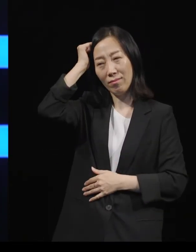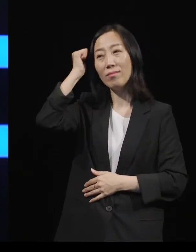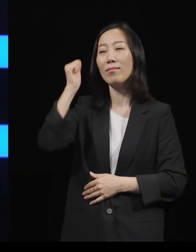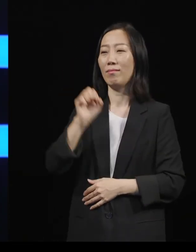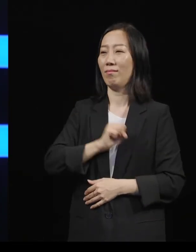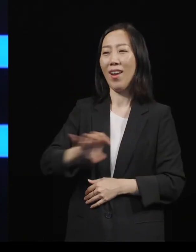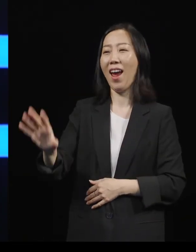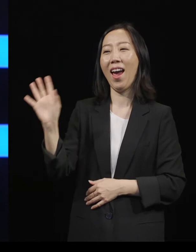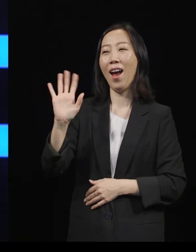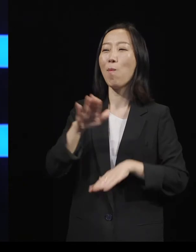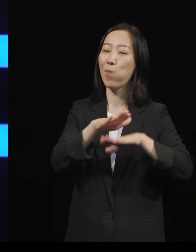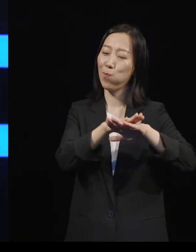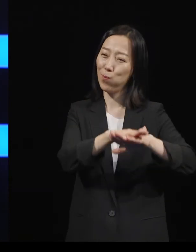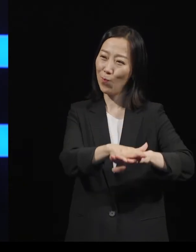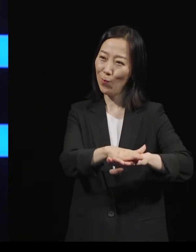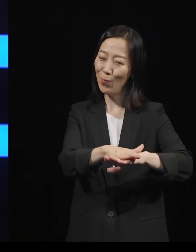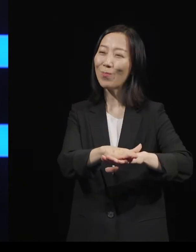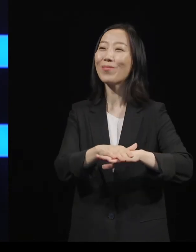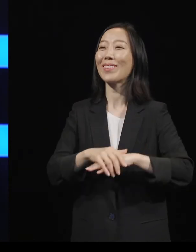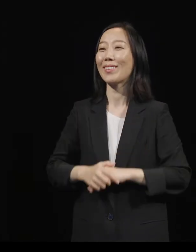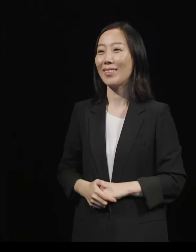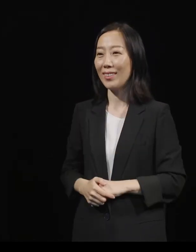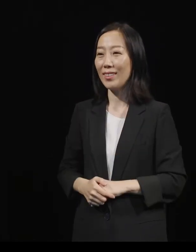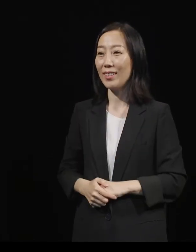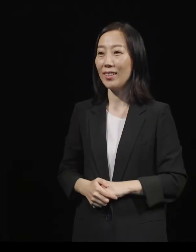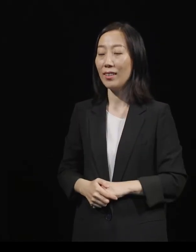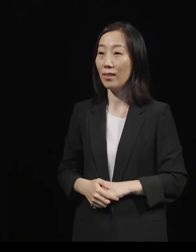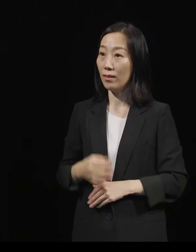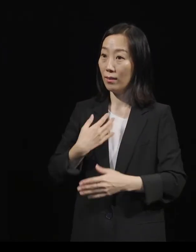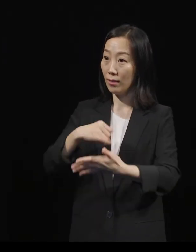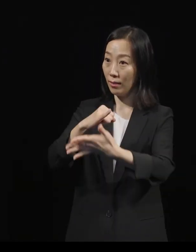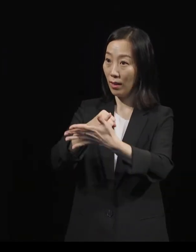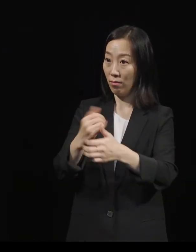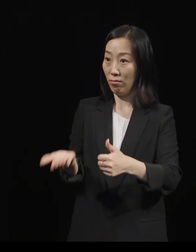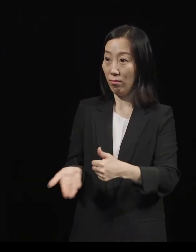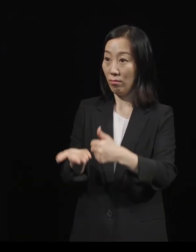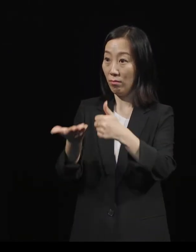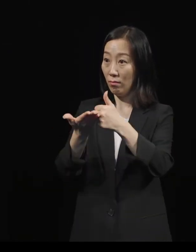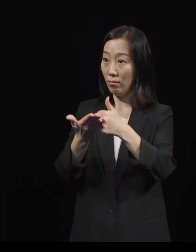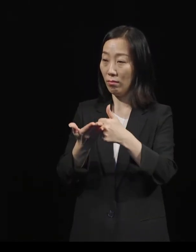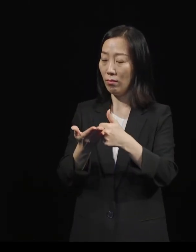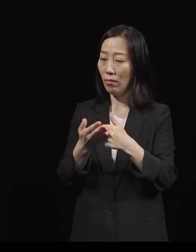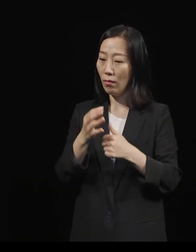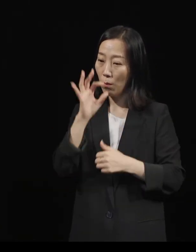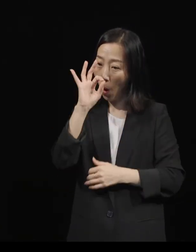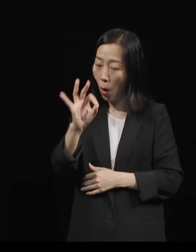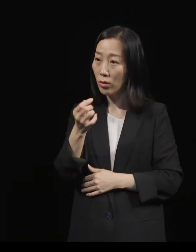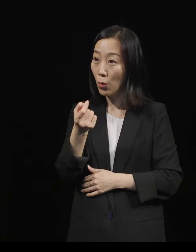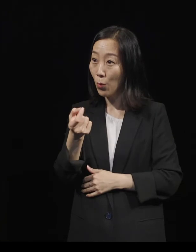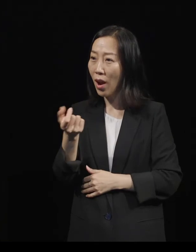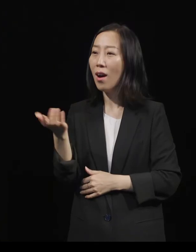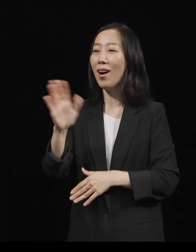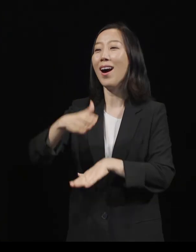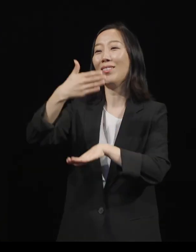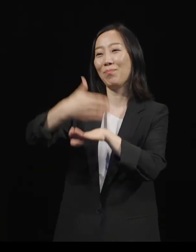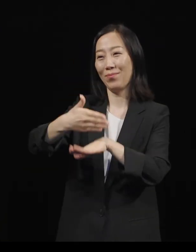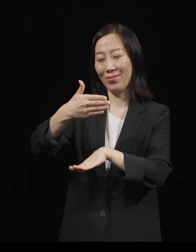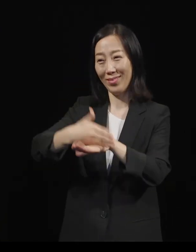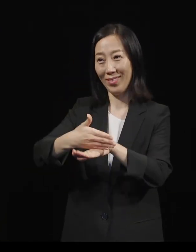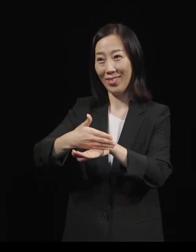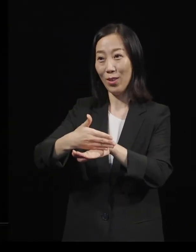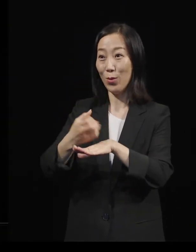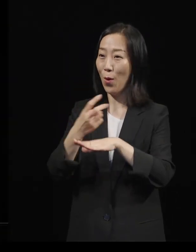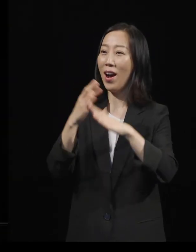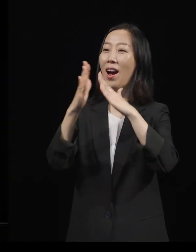이 가방은 버리지 못할 것 같습니다. 이렇게 아이를 키우면서 저는 작은 것에 감사하며 내